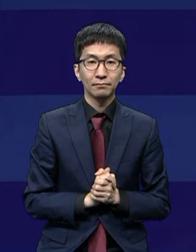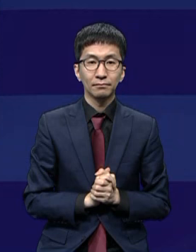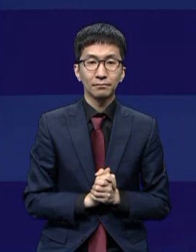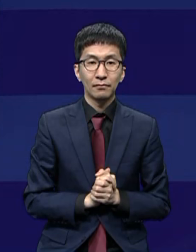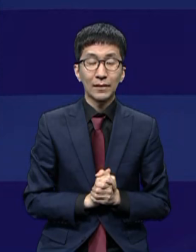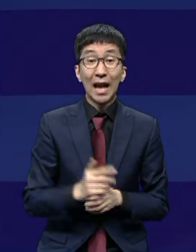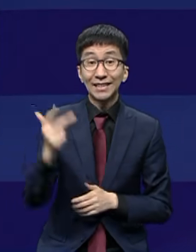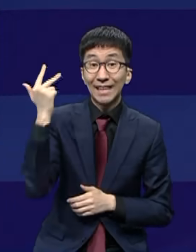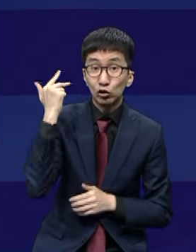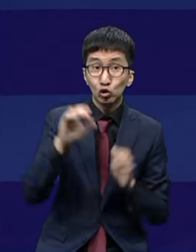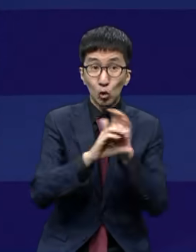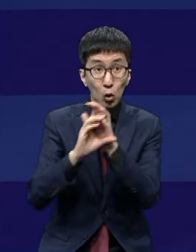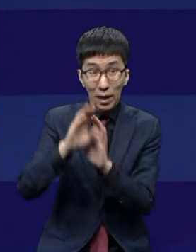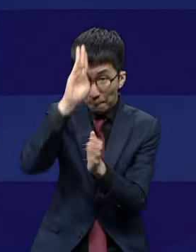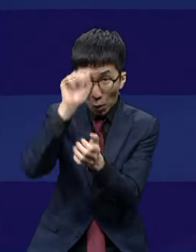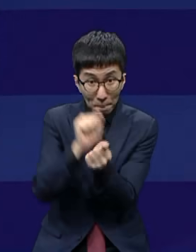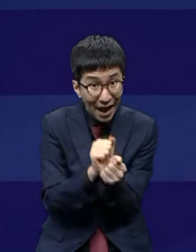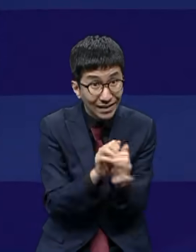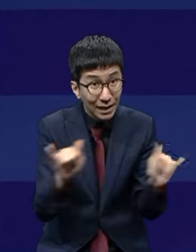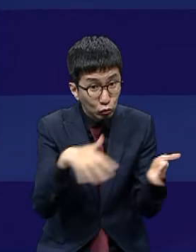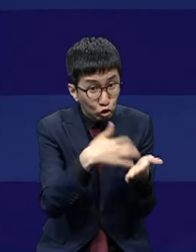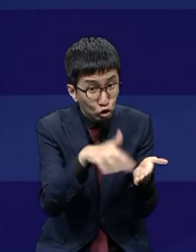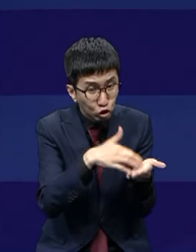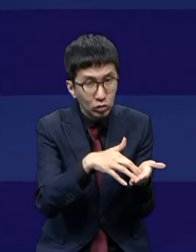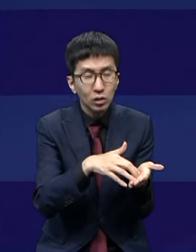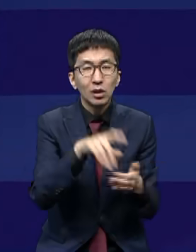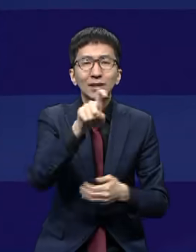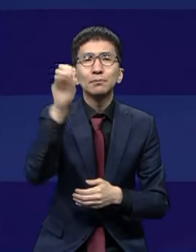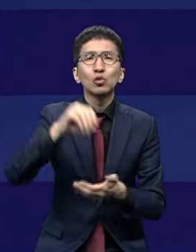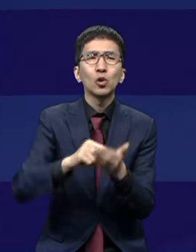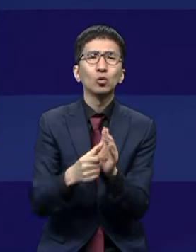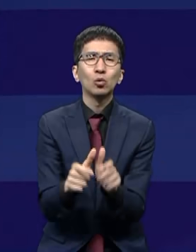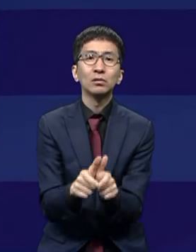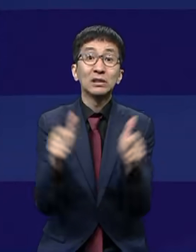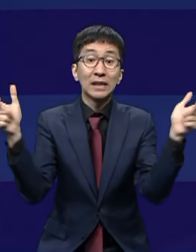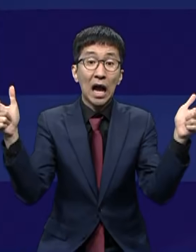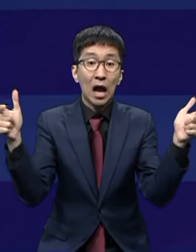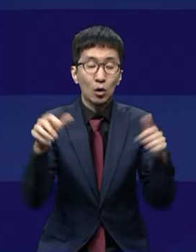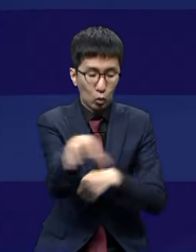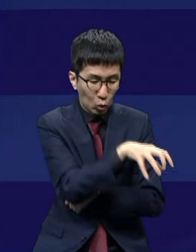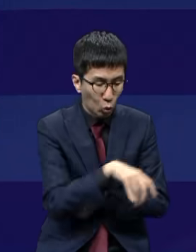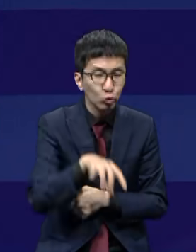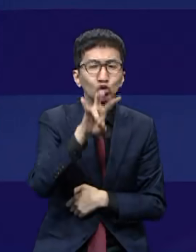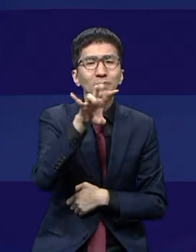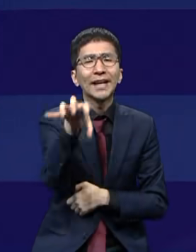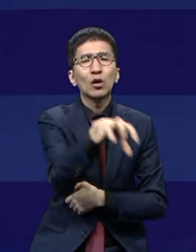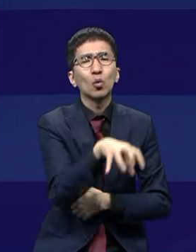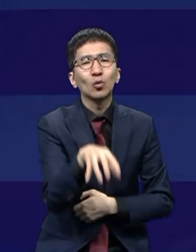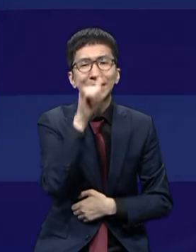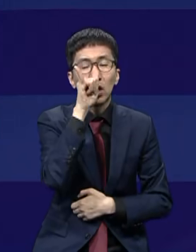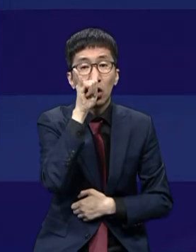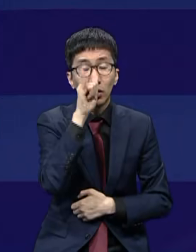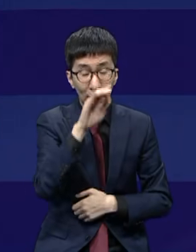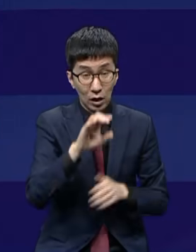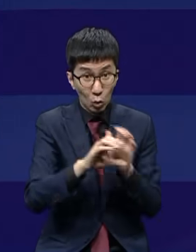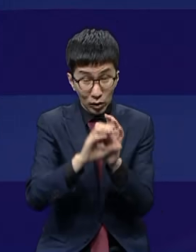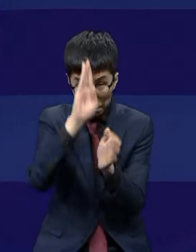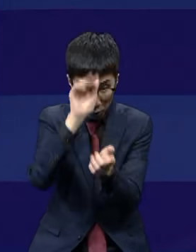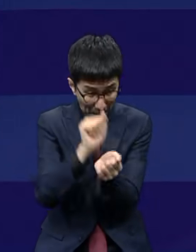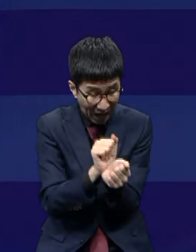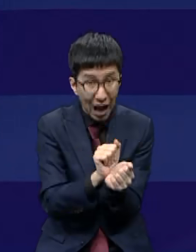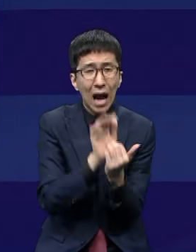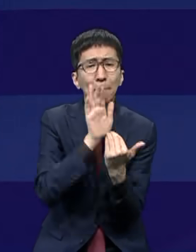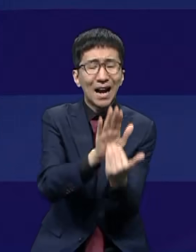지난주 미국에서 코로나19 신규 확진자가 10% 넘게 증가한 주는 모두 24곳. 이 가운데 백신 접종률이 낮은